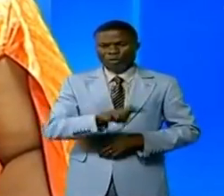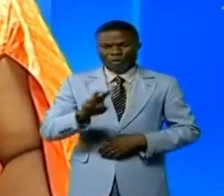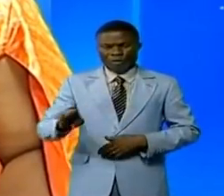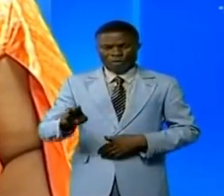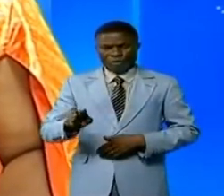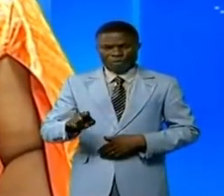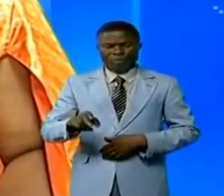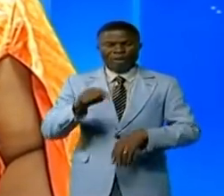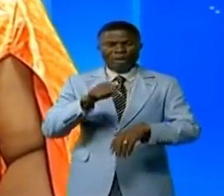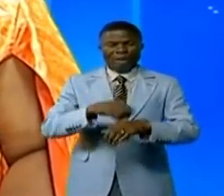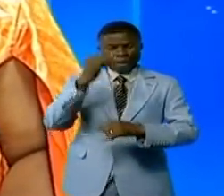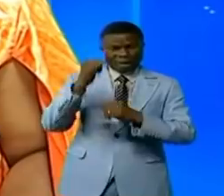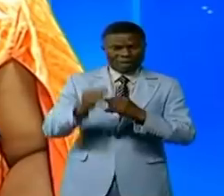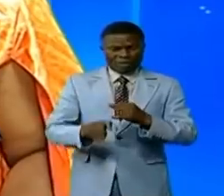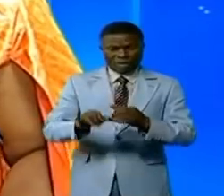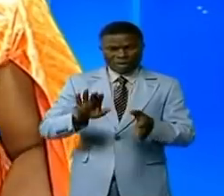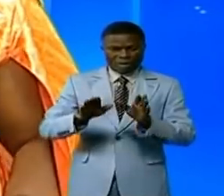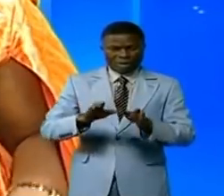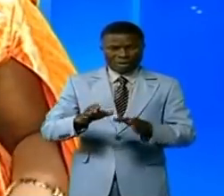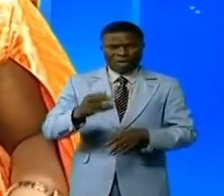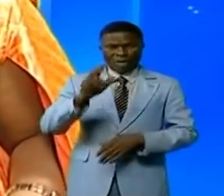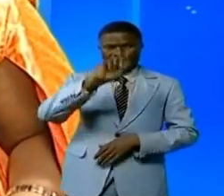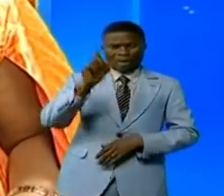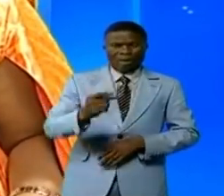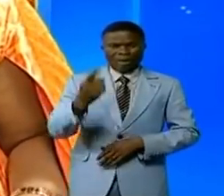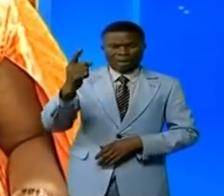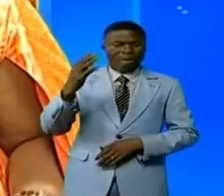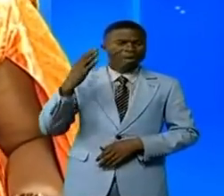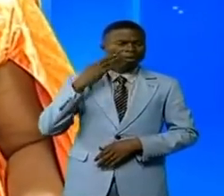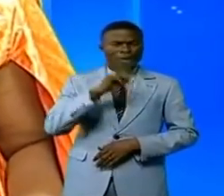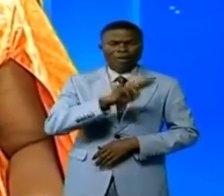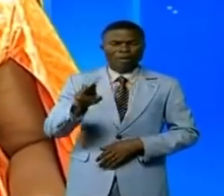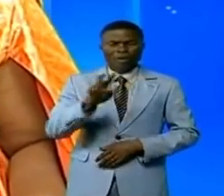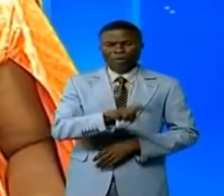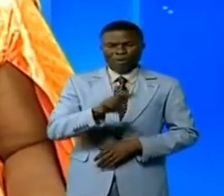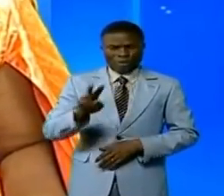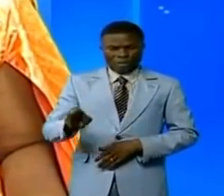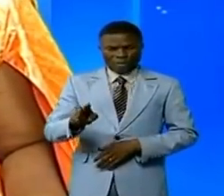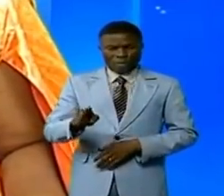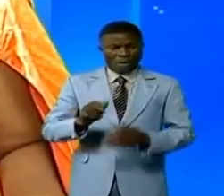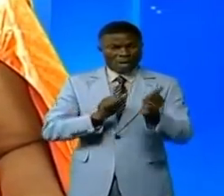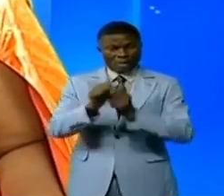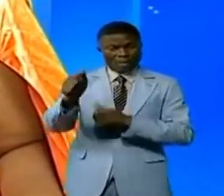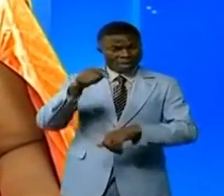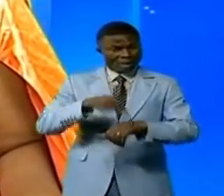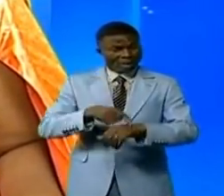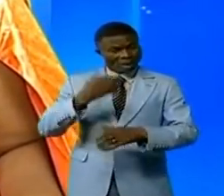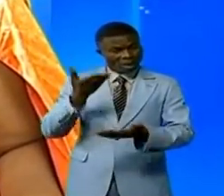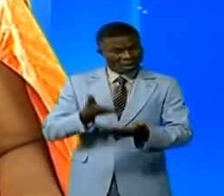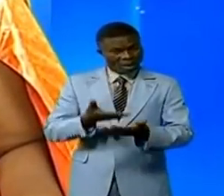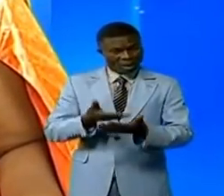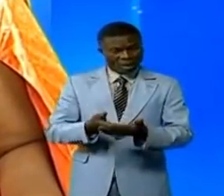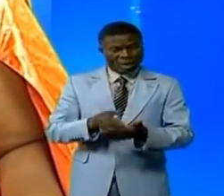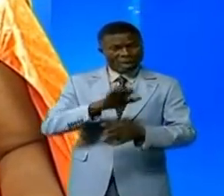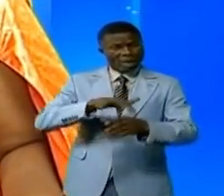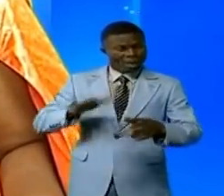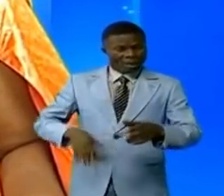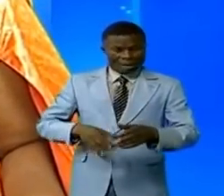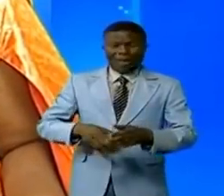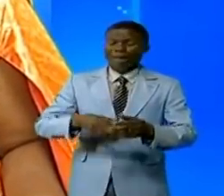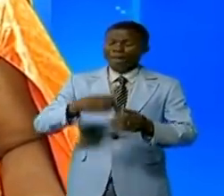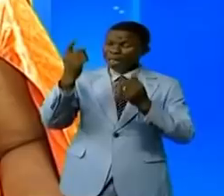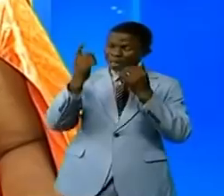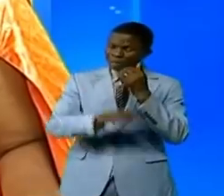l'échéance est prévue au plus tard le 31 mars 2022. Dépassé ce délai, les retardataires